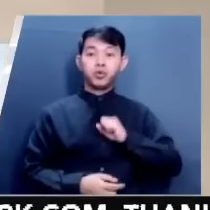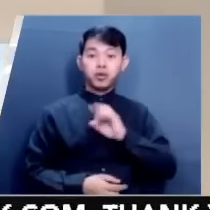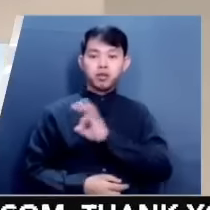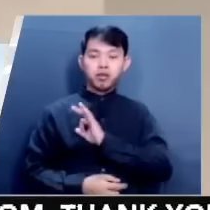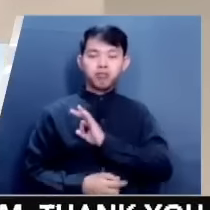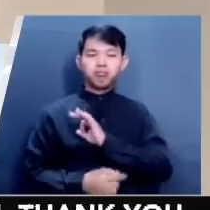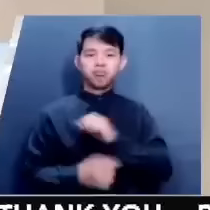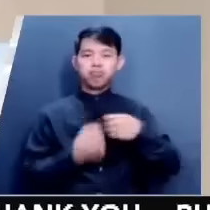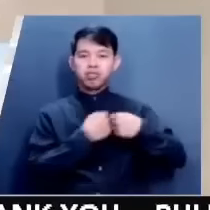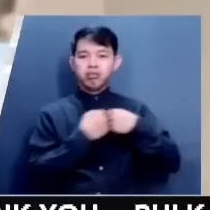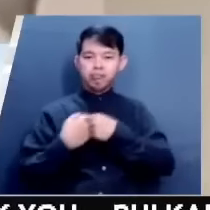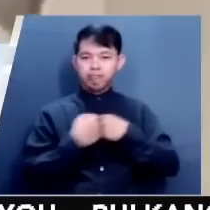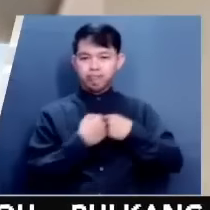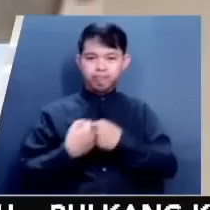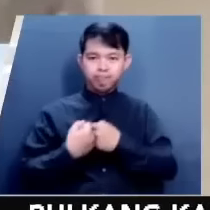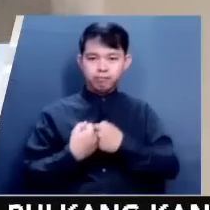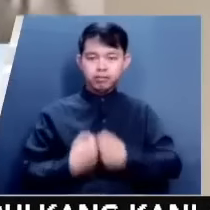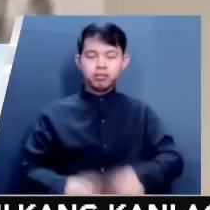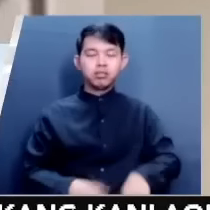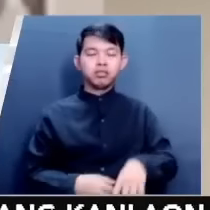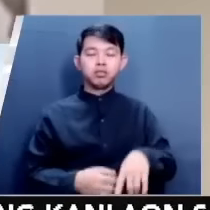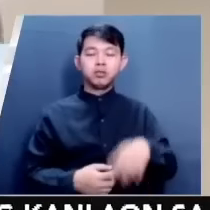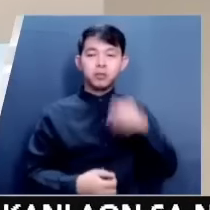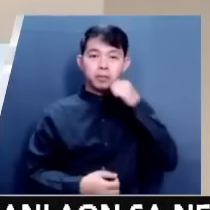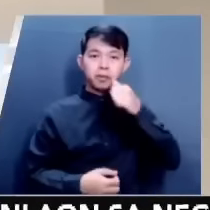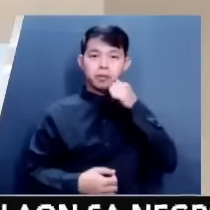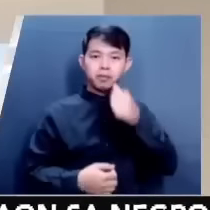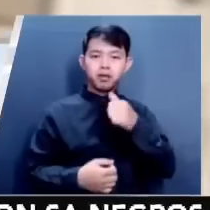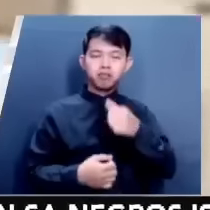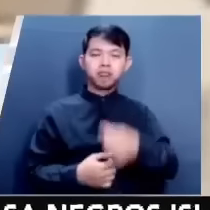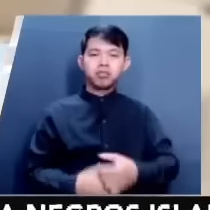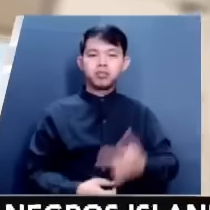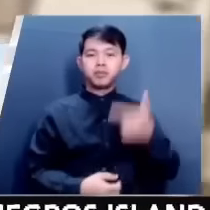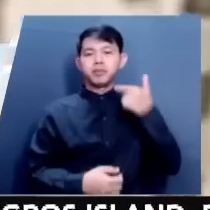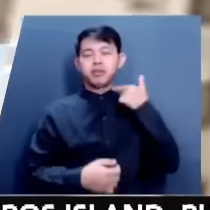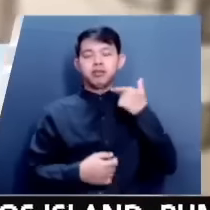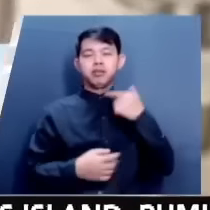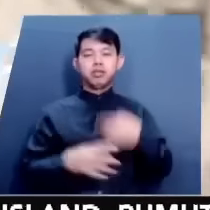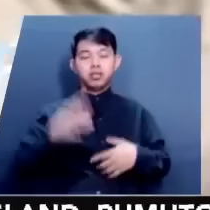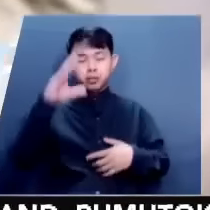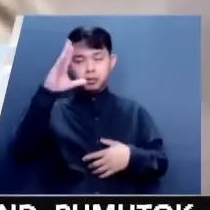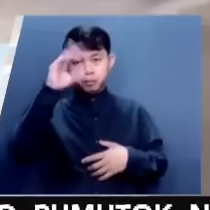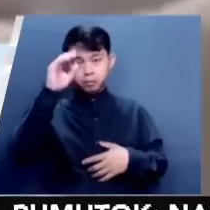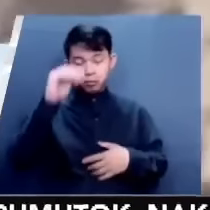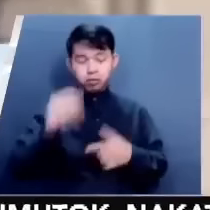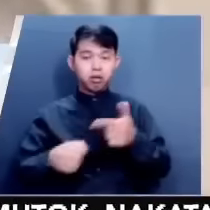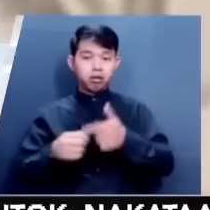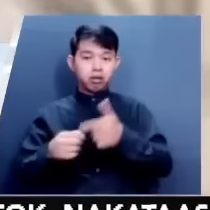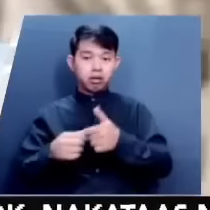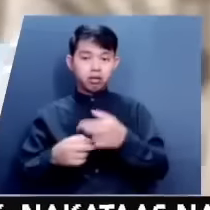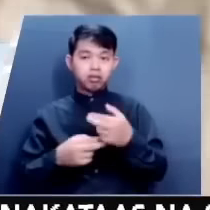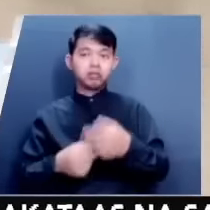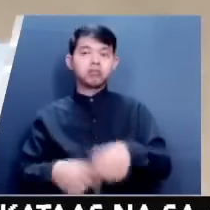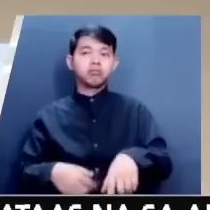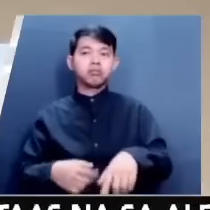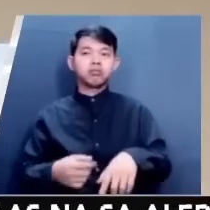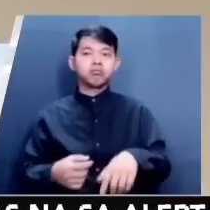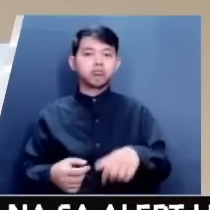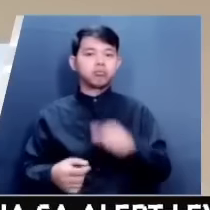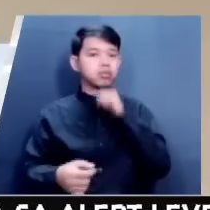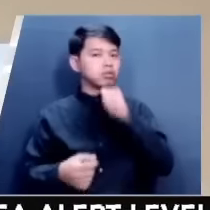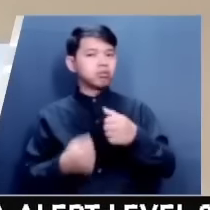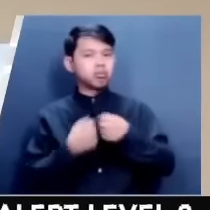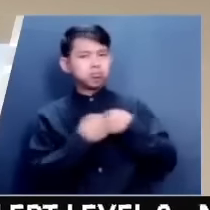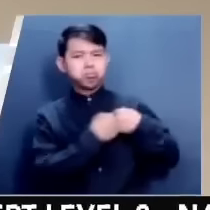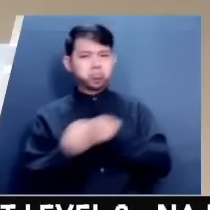ang babaeng kahera. Hawak naman ang kasamahan niya ang lalaking gas attendant na nooy hindi binitawan ng hose. Nagawa niyang